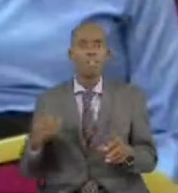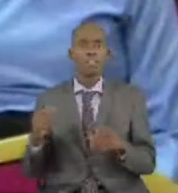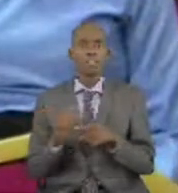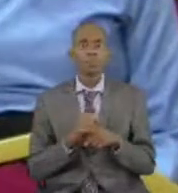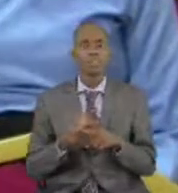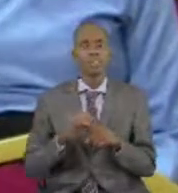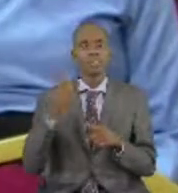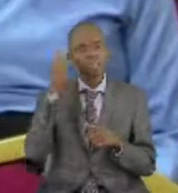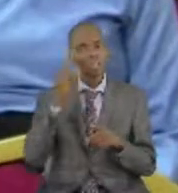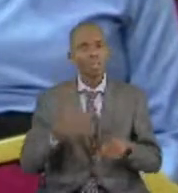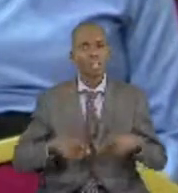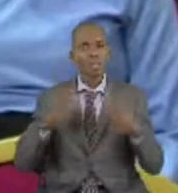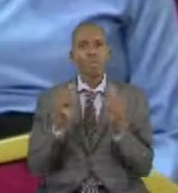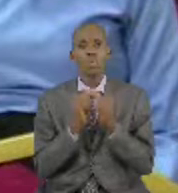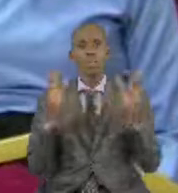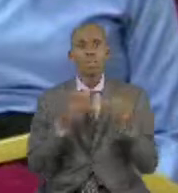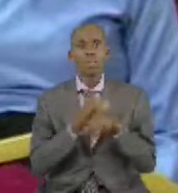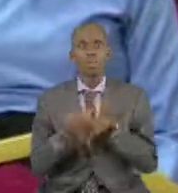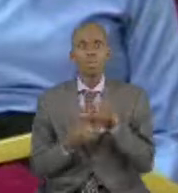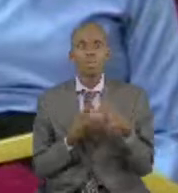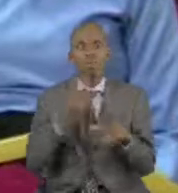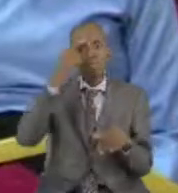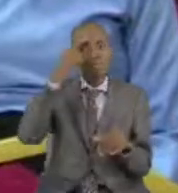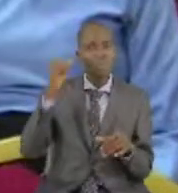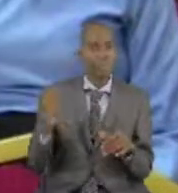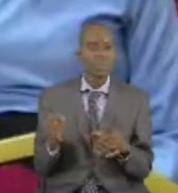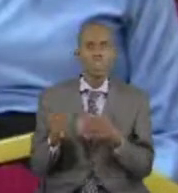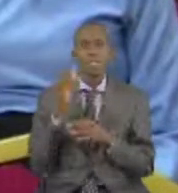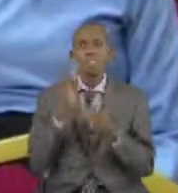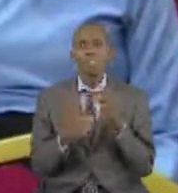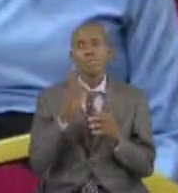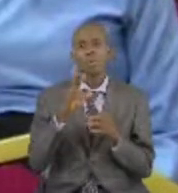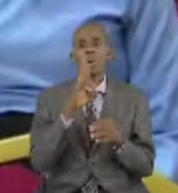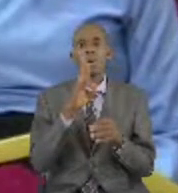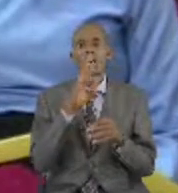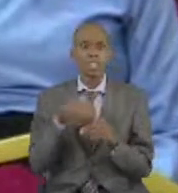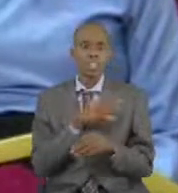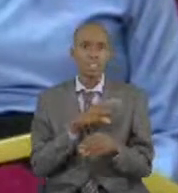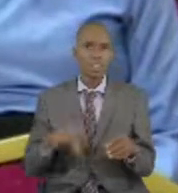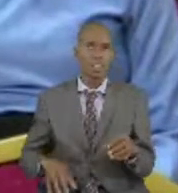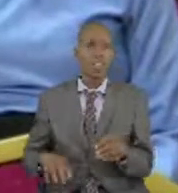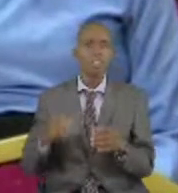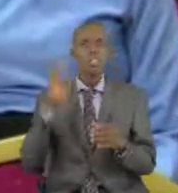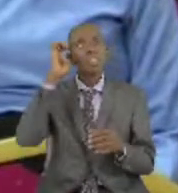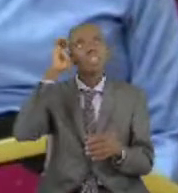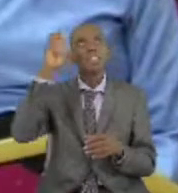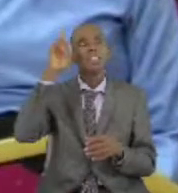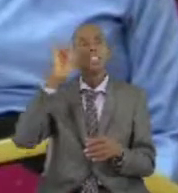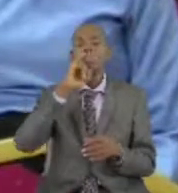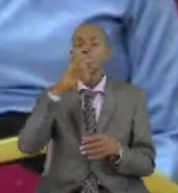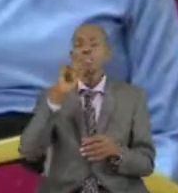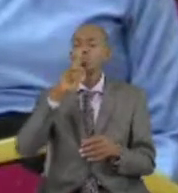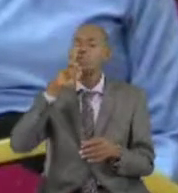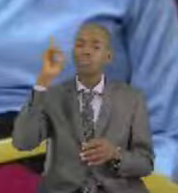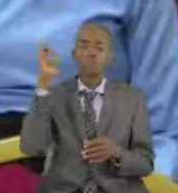et jouer avec le mensonge et la tromperie. Parce que si vous êtes en Christ, Christ est la